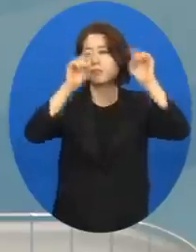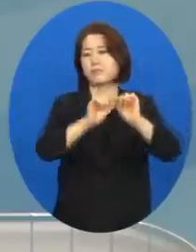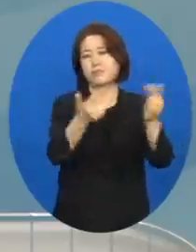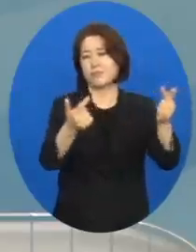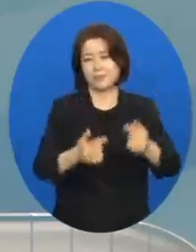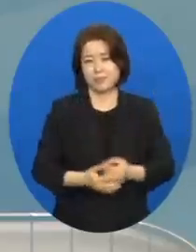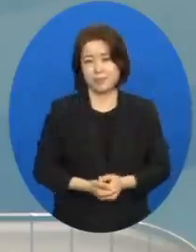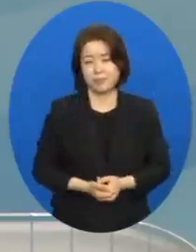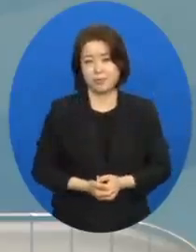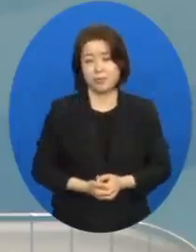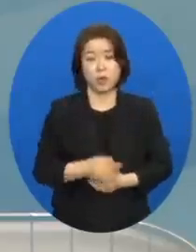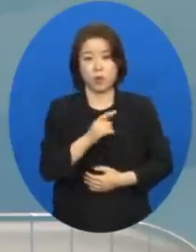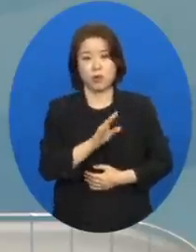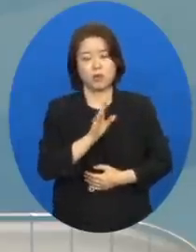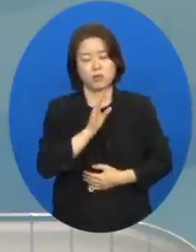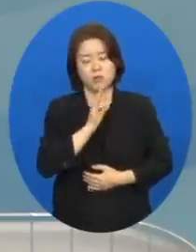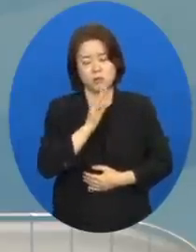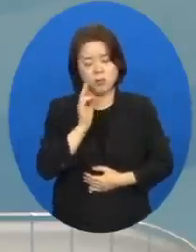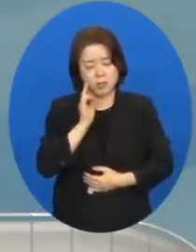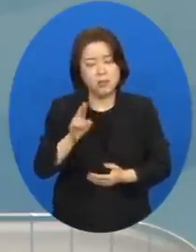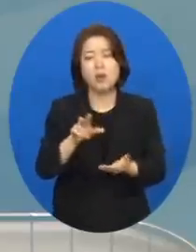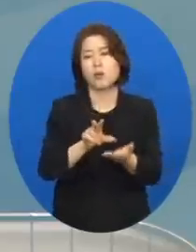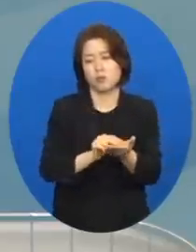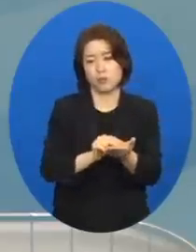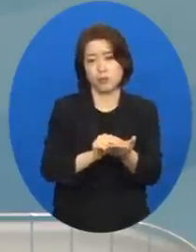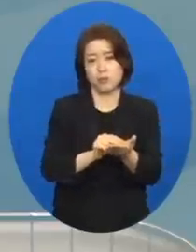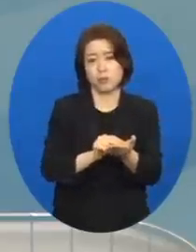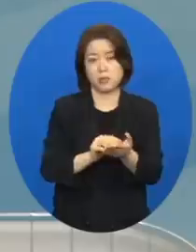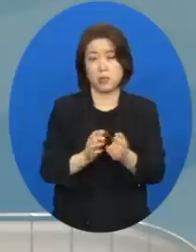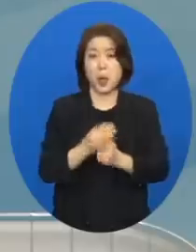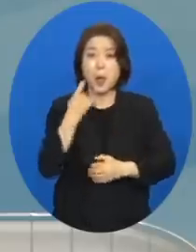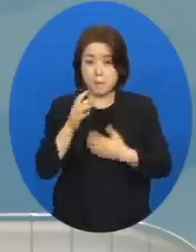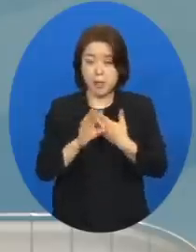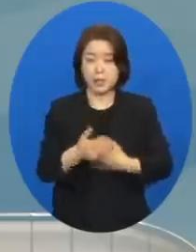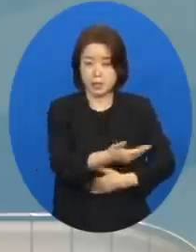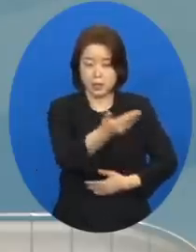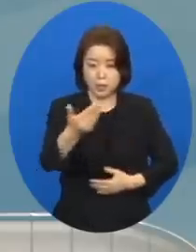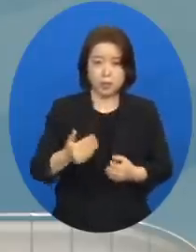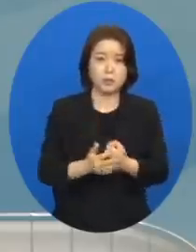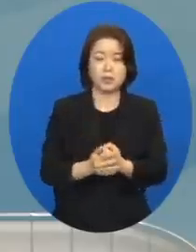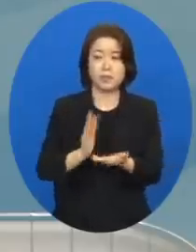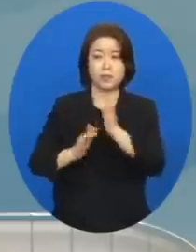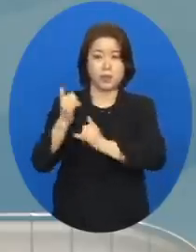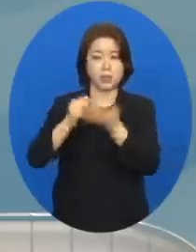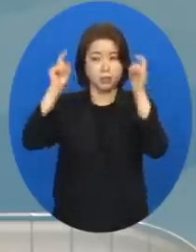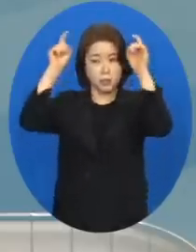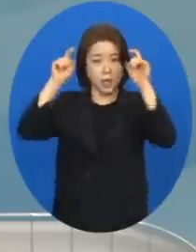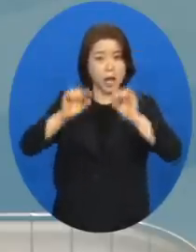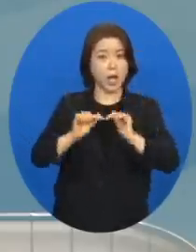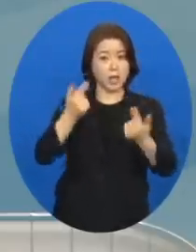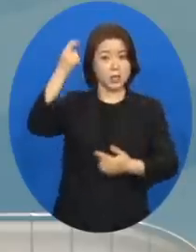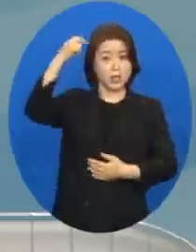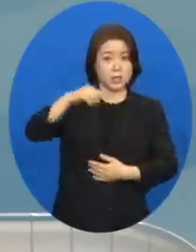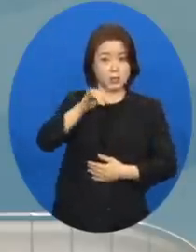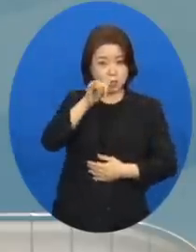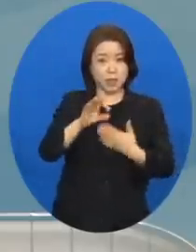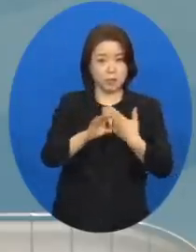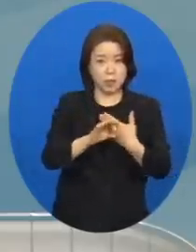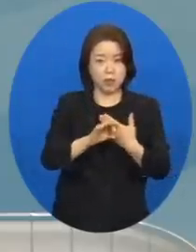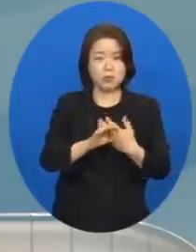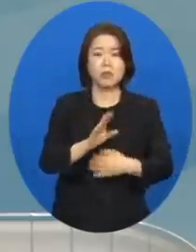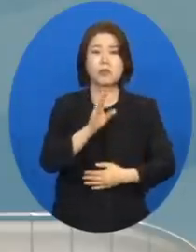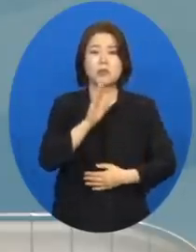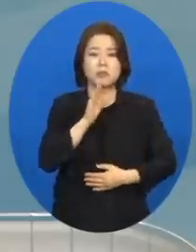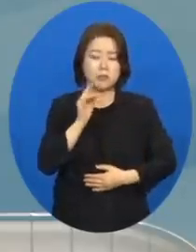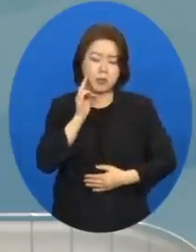이거 굉장히 심각한 문제입니다. 만약에 여러분이 예수님의 양이 아니라면 굉장히